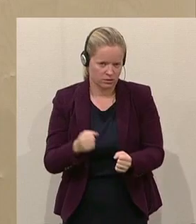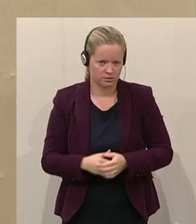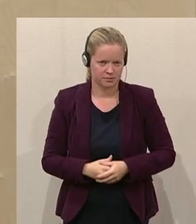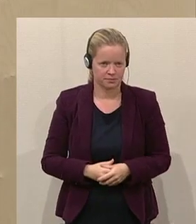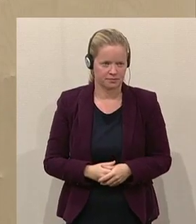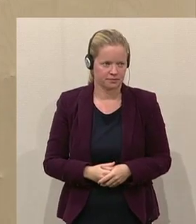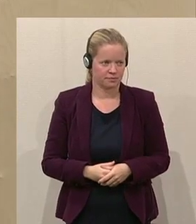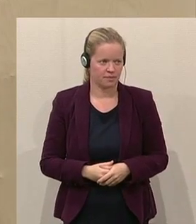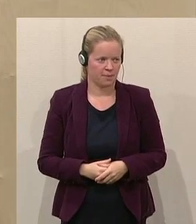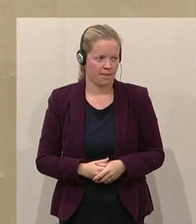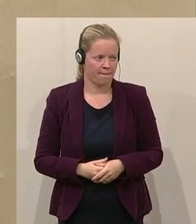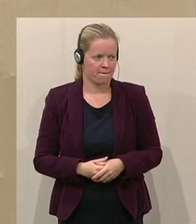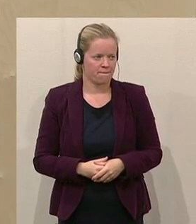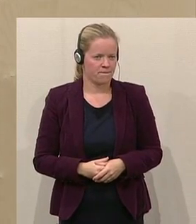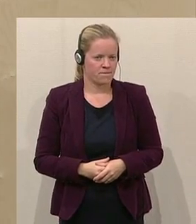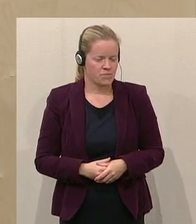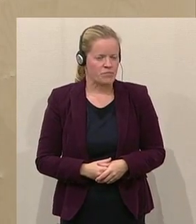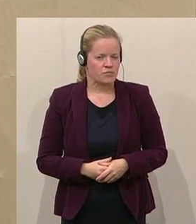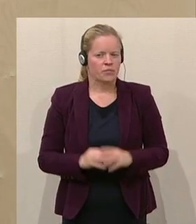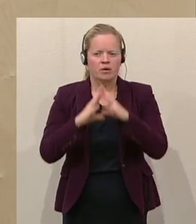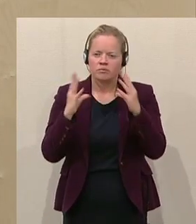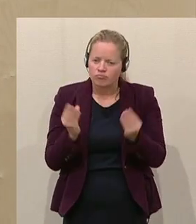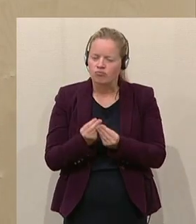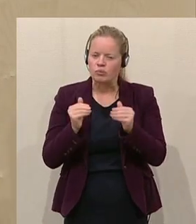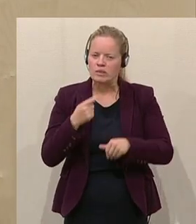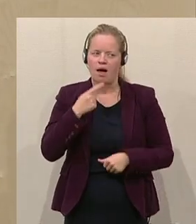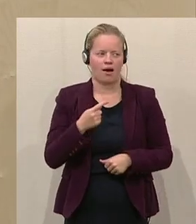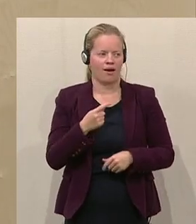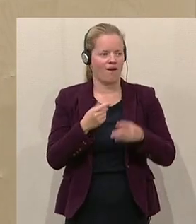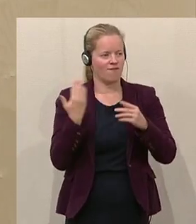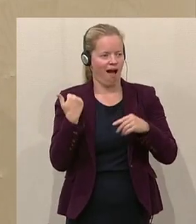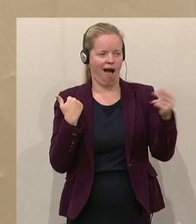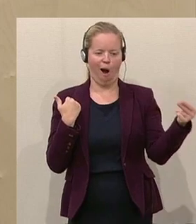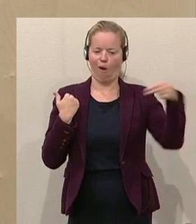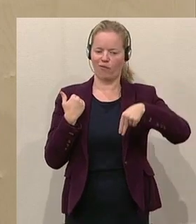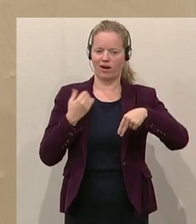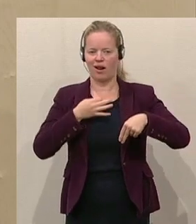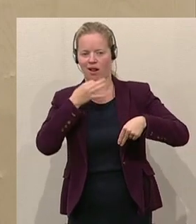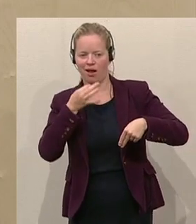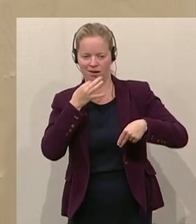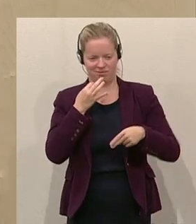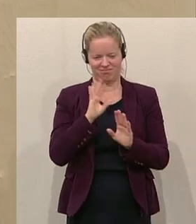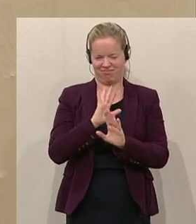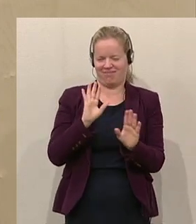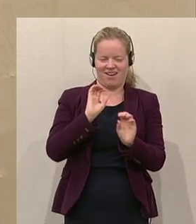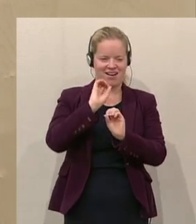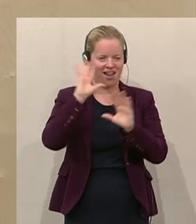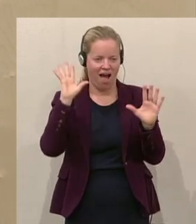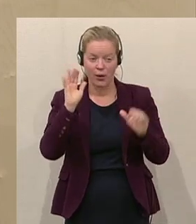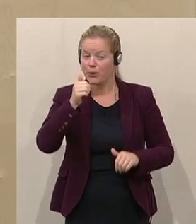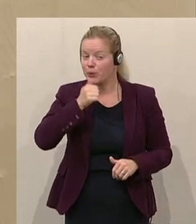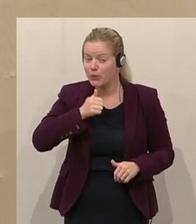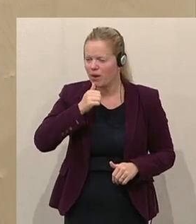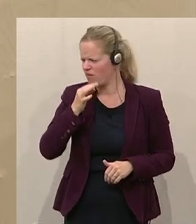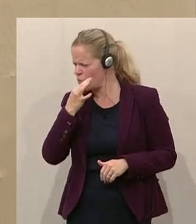muss ich sagen, wenn Sie heute hier Ihren Auftritt zelebriert haben, wird mir schnell klar, warum die Grünen in Umfragen nicht so rasend